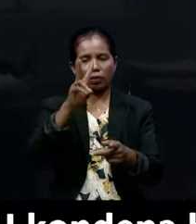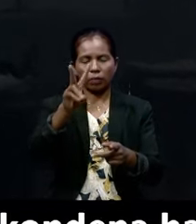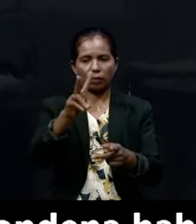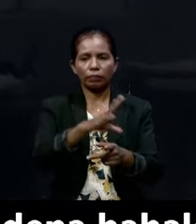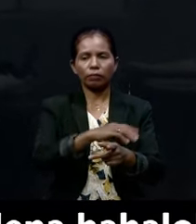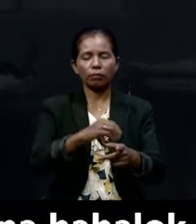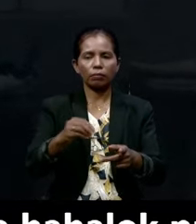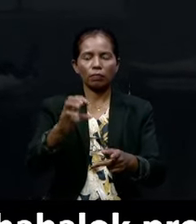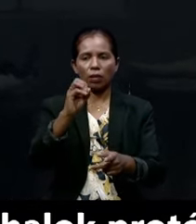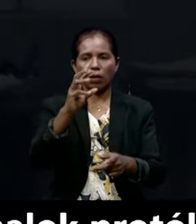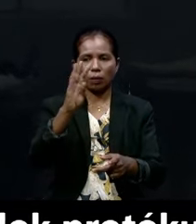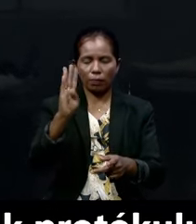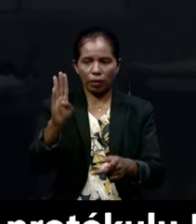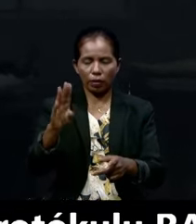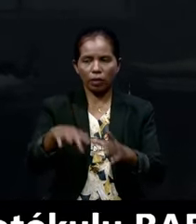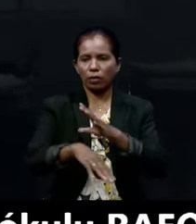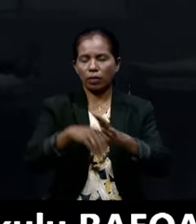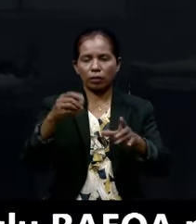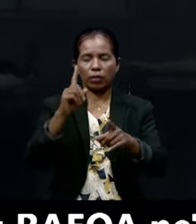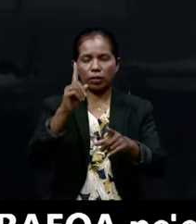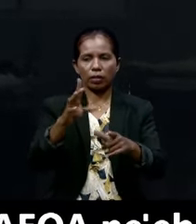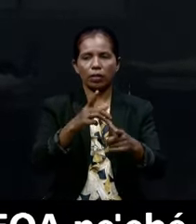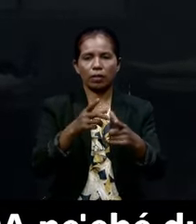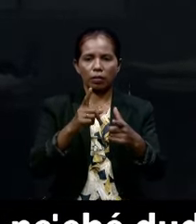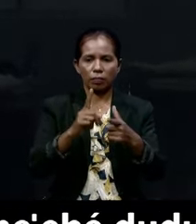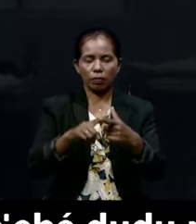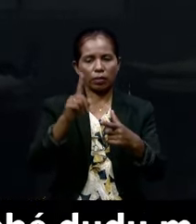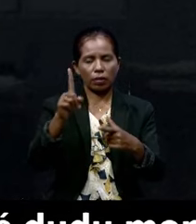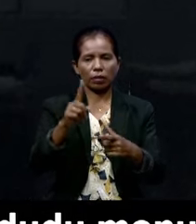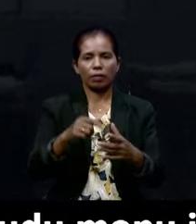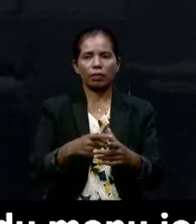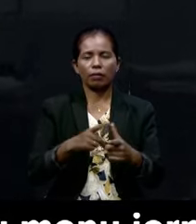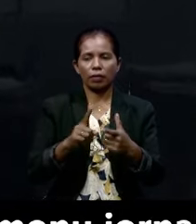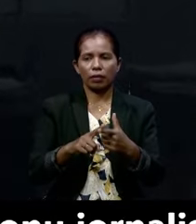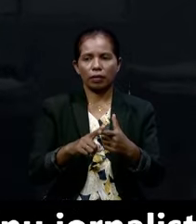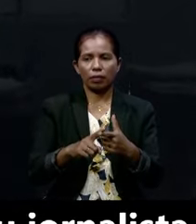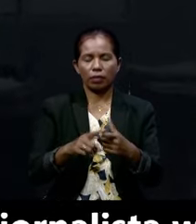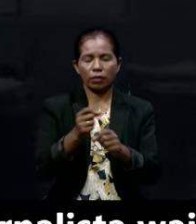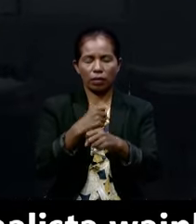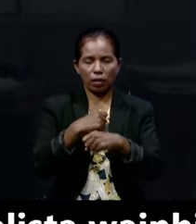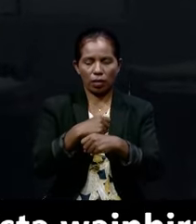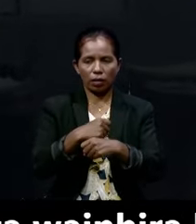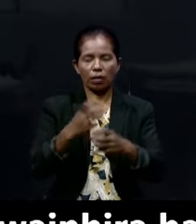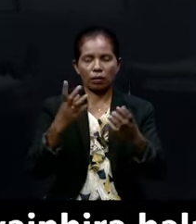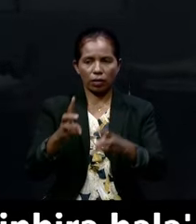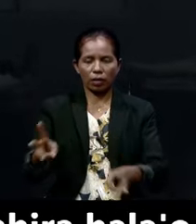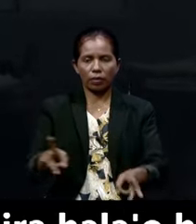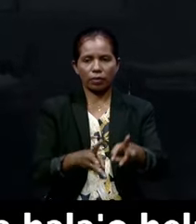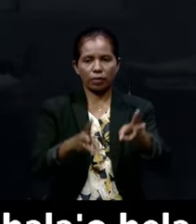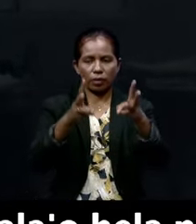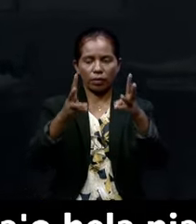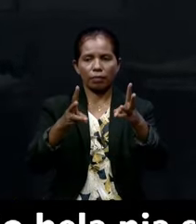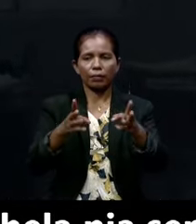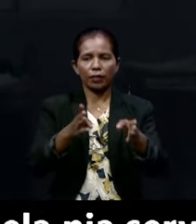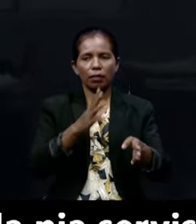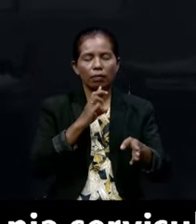de obralan musu mai subu tia ira, hela ira. Então obralan e subu hutu, construção agora halo hela